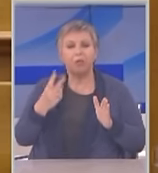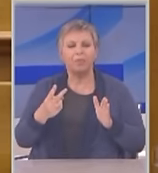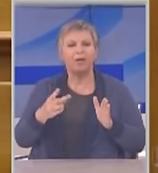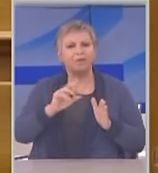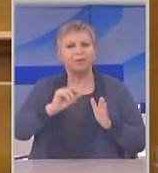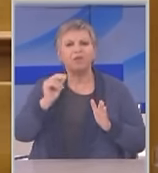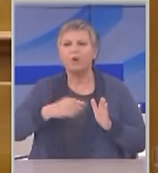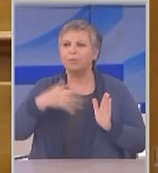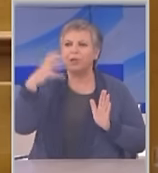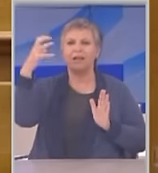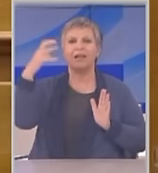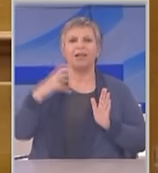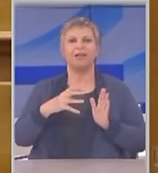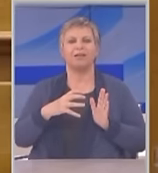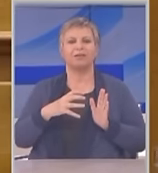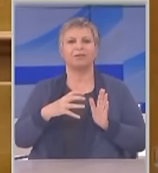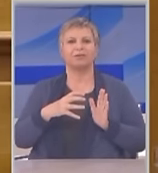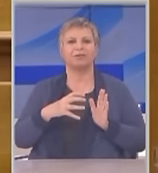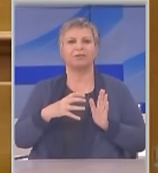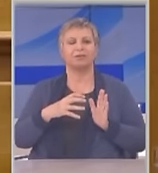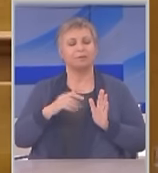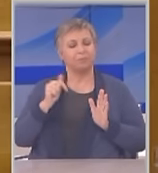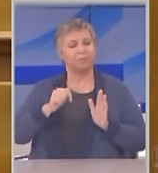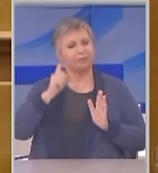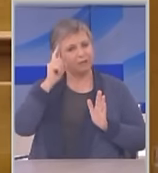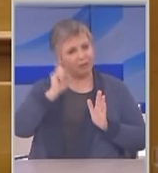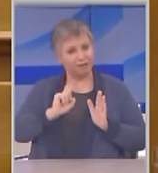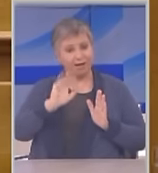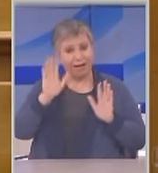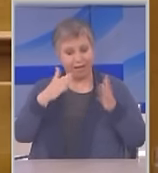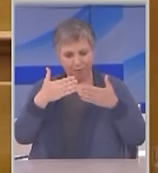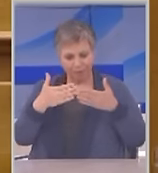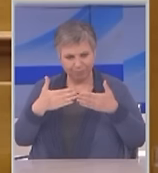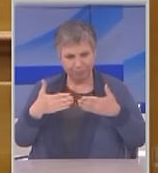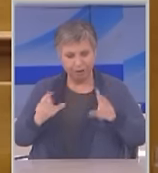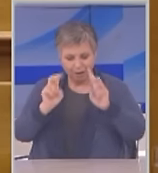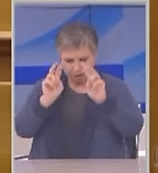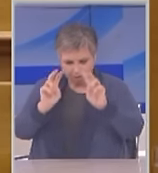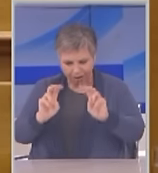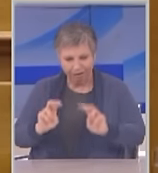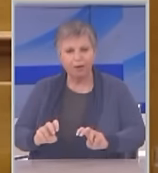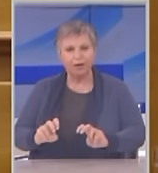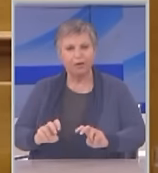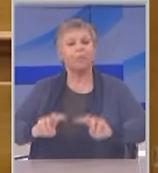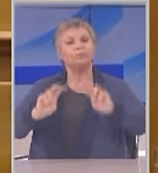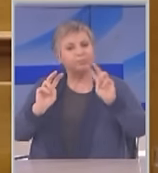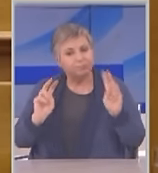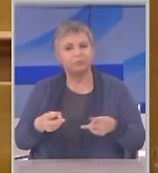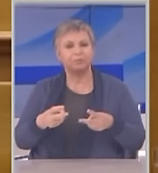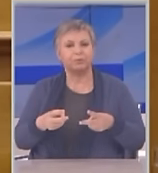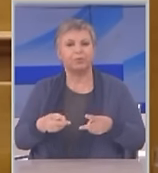τις δει ο ήλιος, να μείνετε βέβαιοι ότι ουδέν κρυπτών. Και σε κάθε περίπτωση εμείς αυτό θα